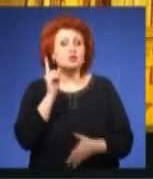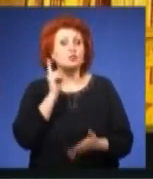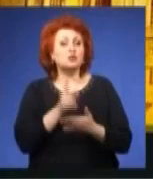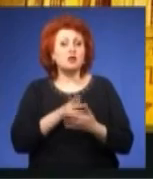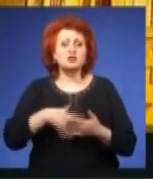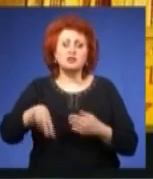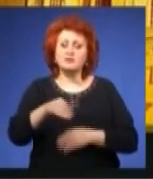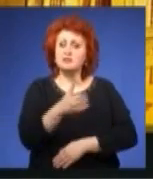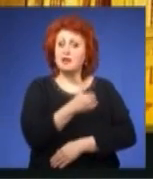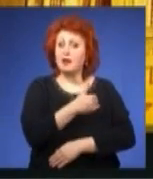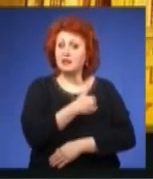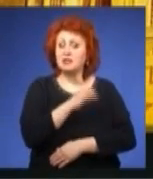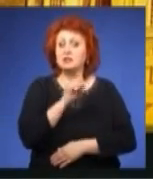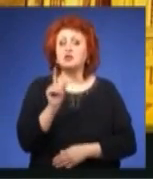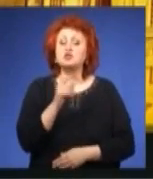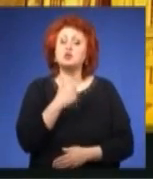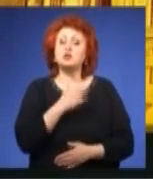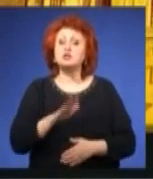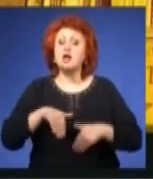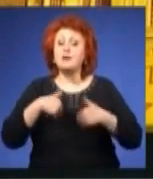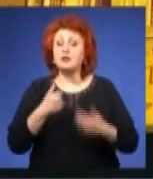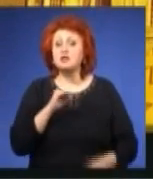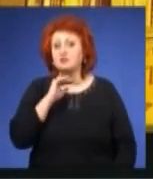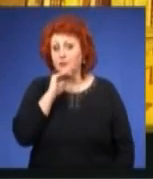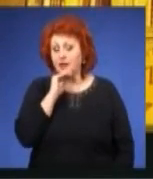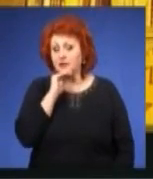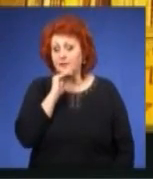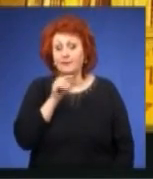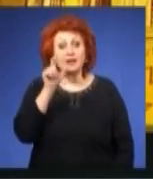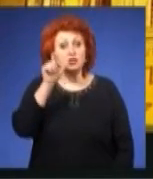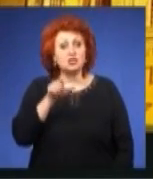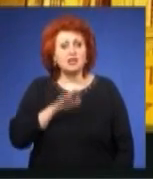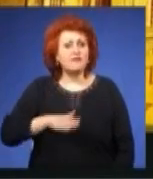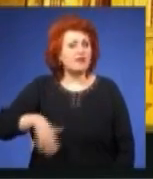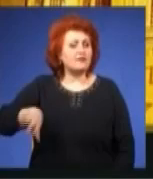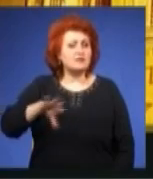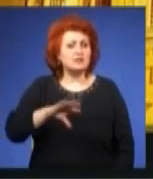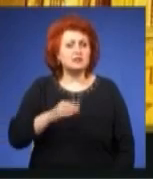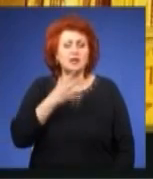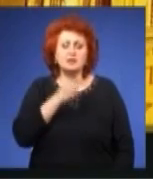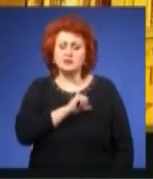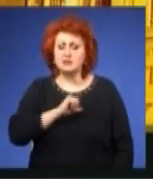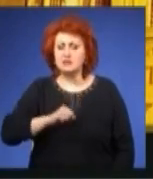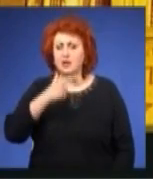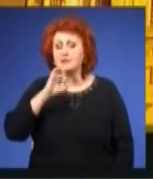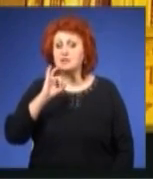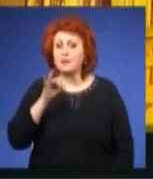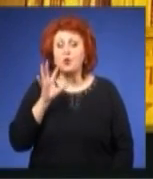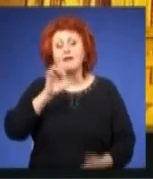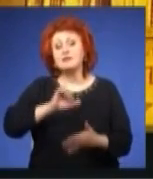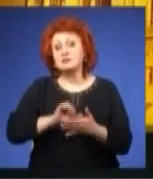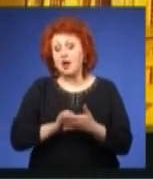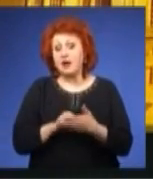к чему должны все стремиться и на что должны обращать все внимание. Человек как бы всегда носится сам с собой